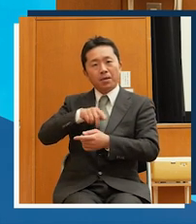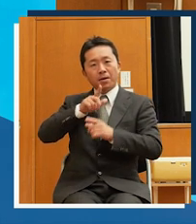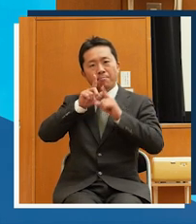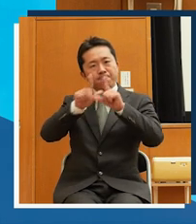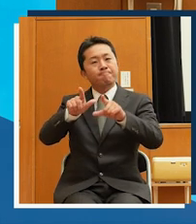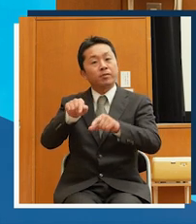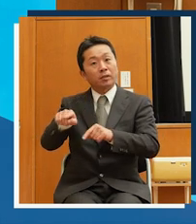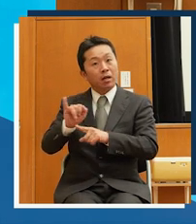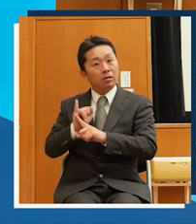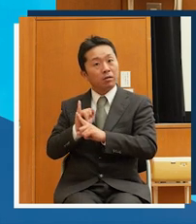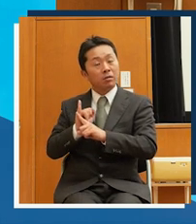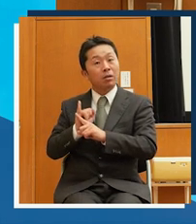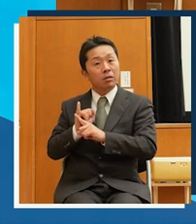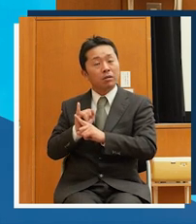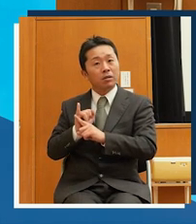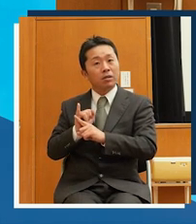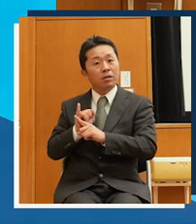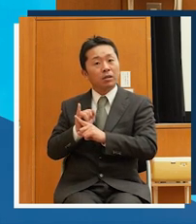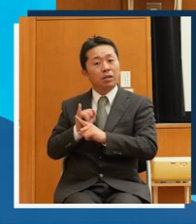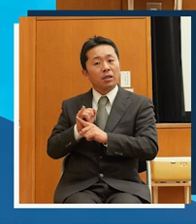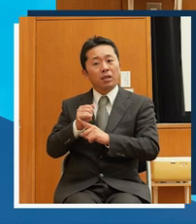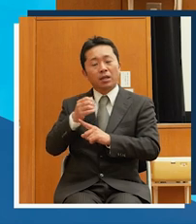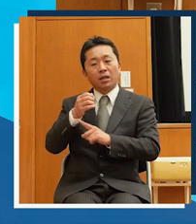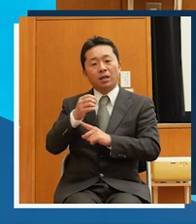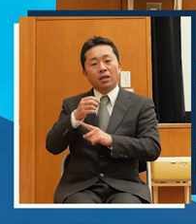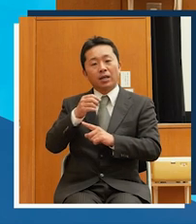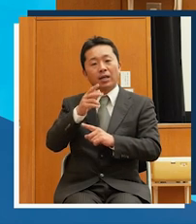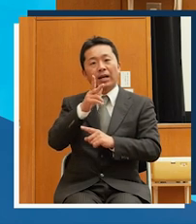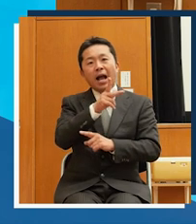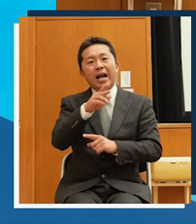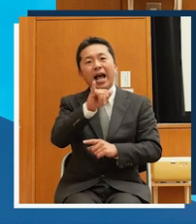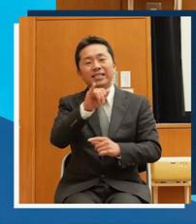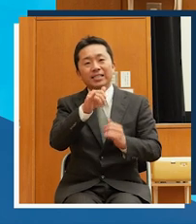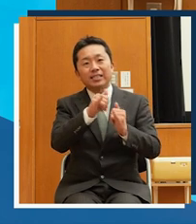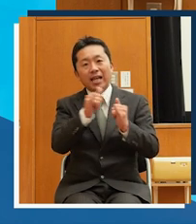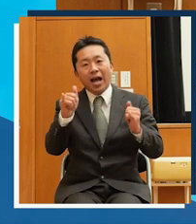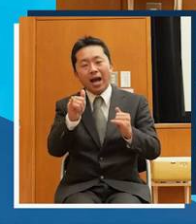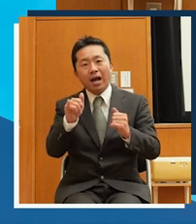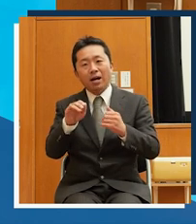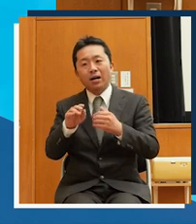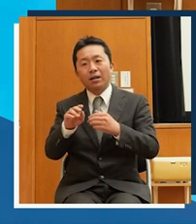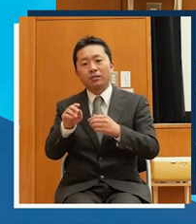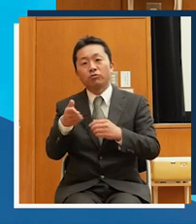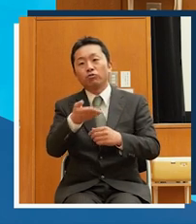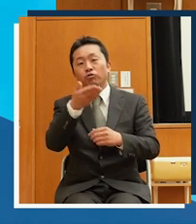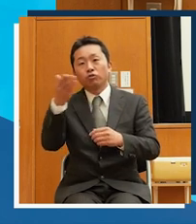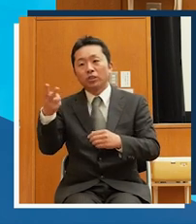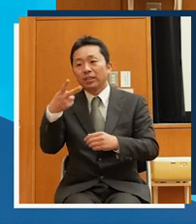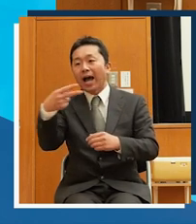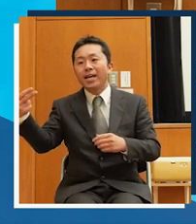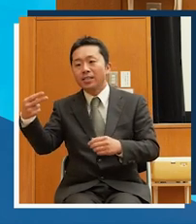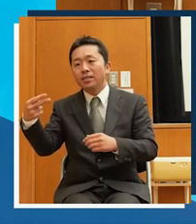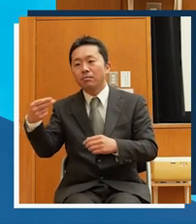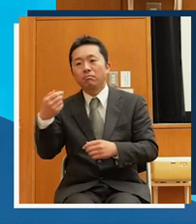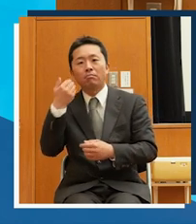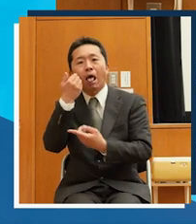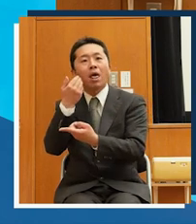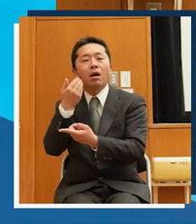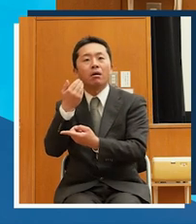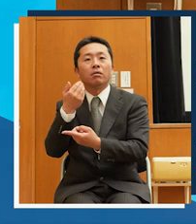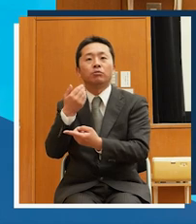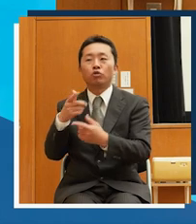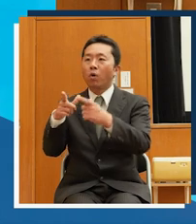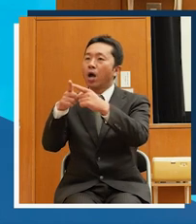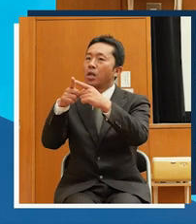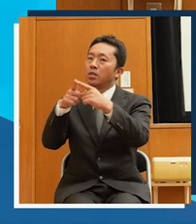加害者というのはもちろんその犯罪をやった人が加害者なんですが第2の加害者は誰なのか本土の人